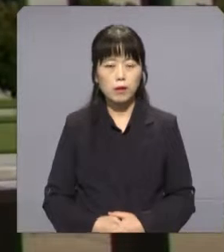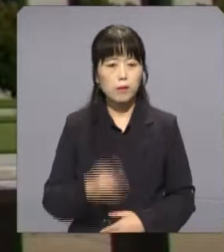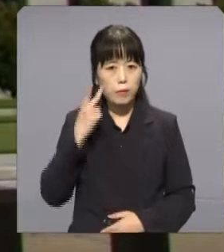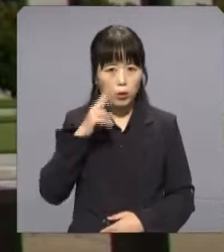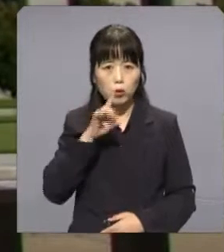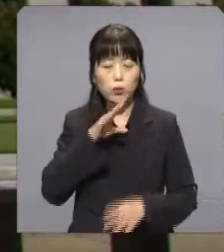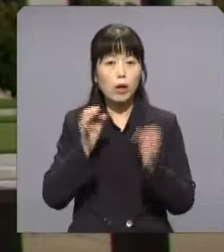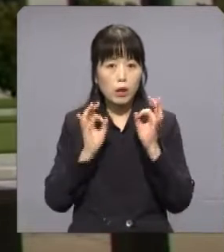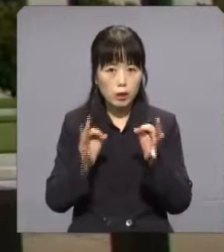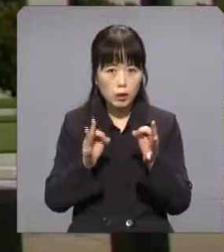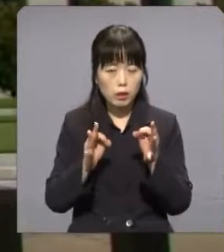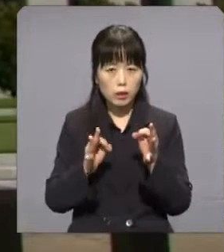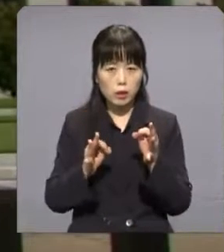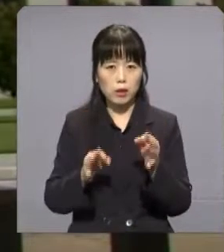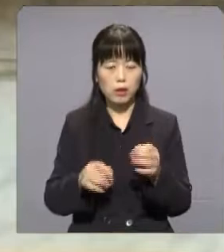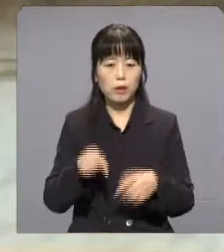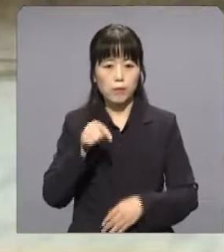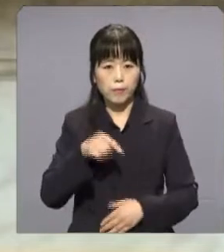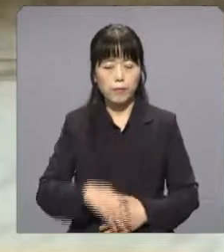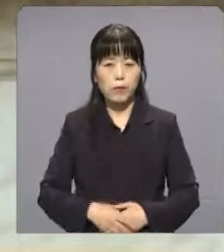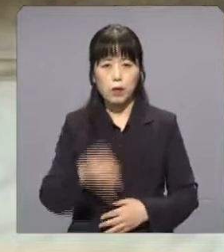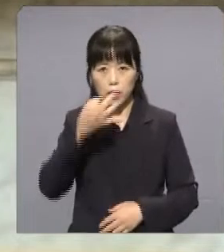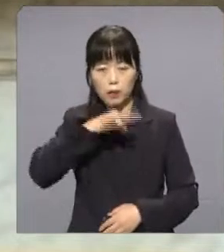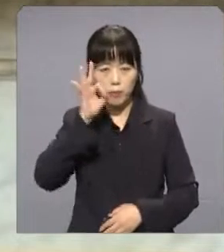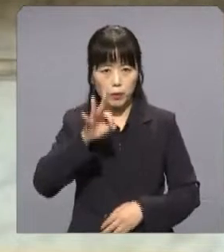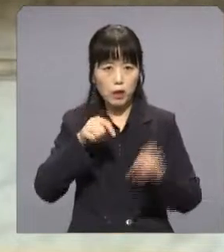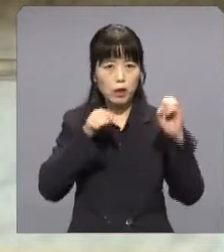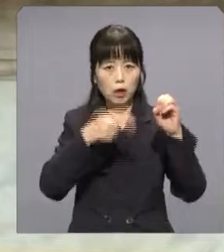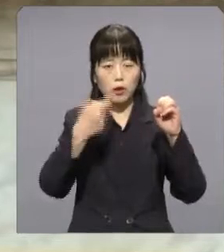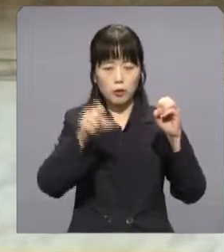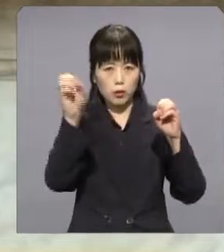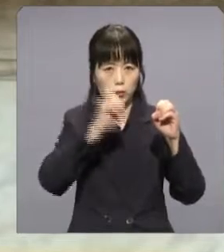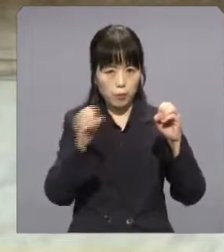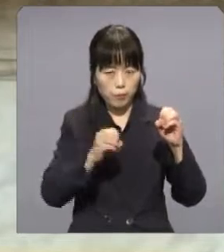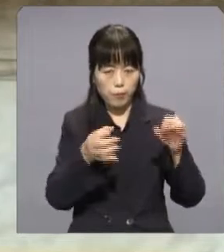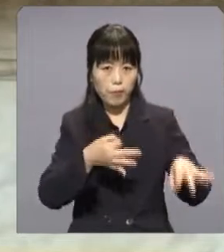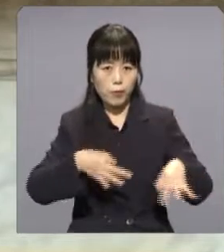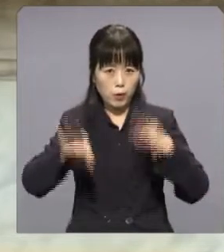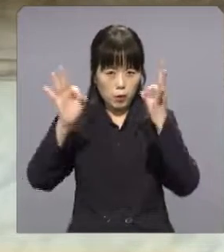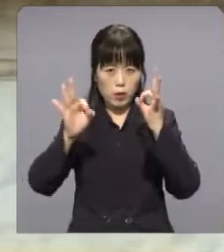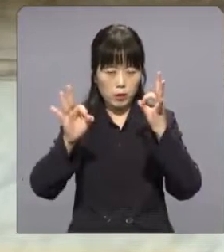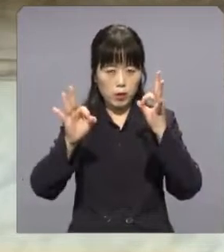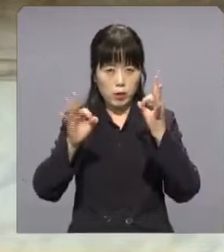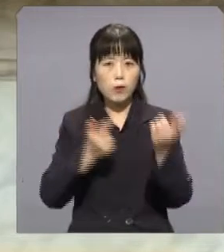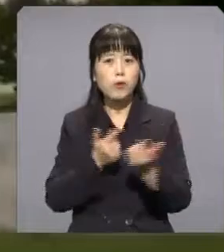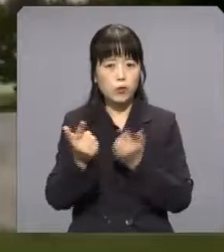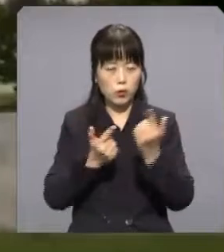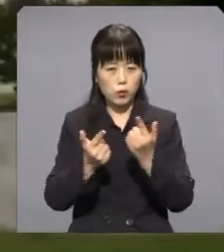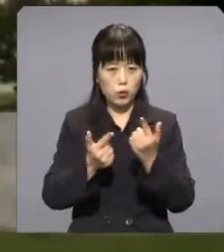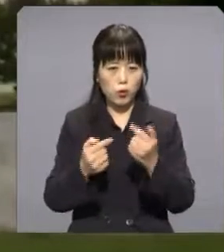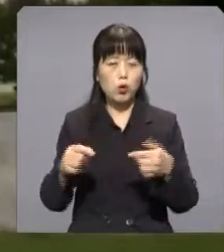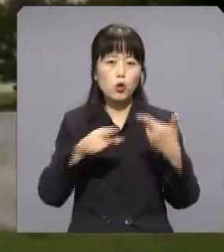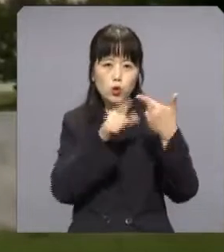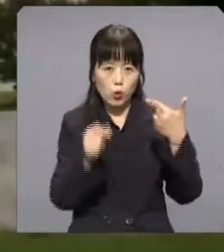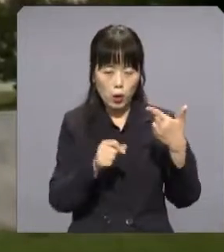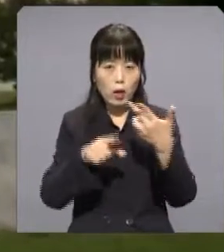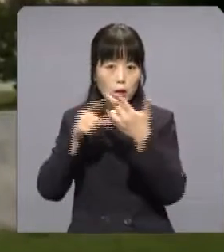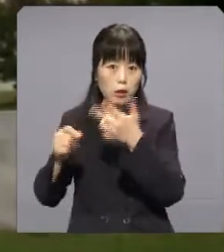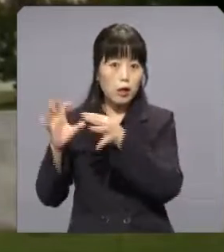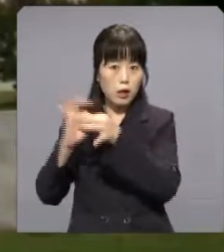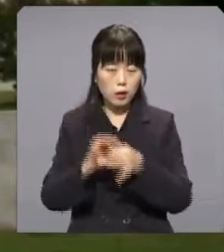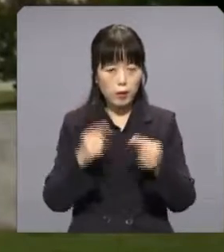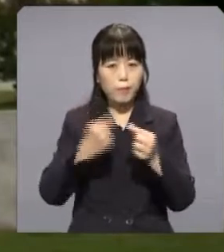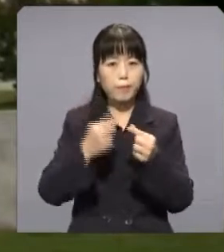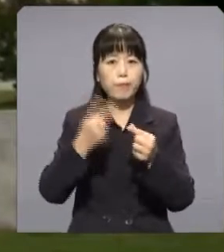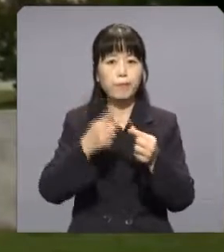미국 중앙은행인 연방준비제도가 금리를 0.75% 포인트 올리는 광폭 조정을 지난 6월과 7월에 이어